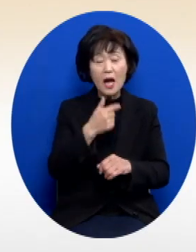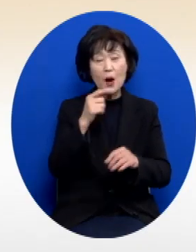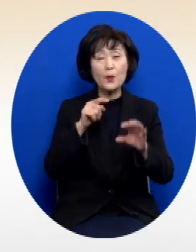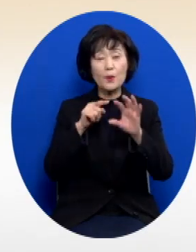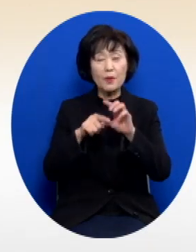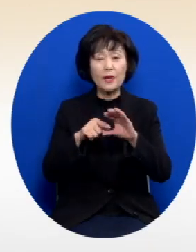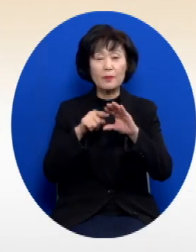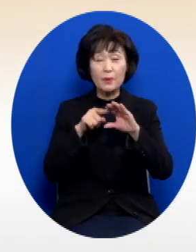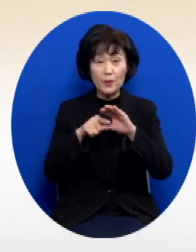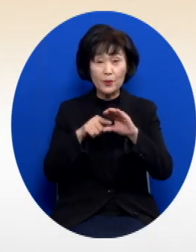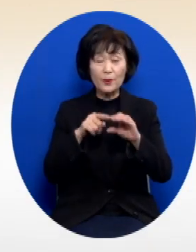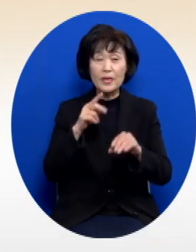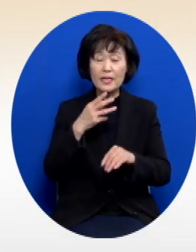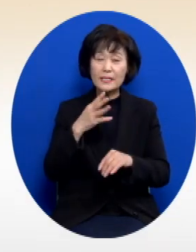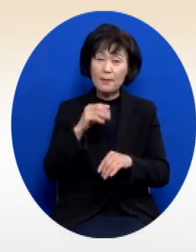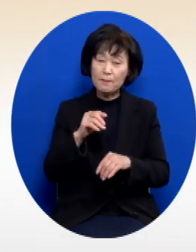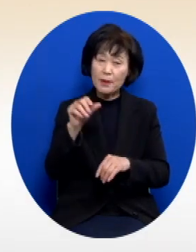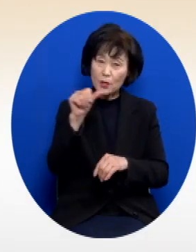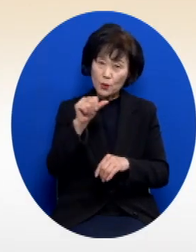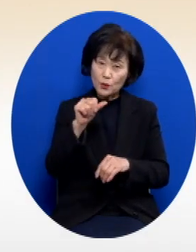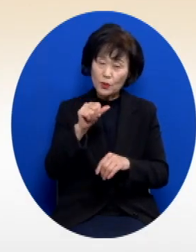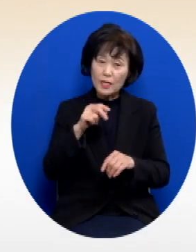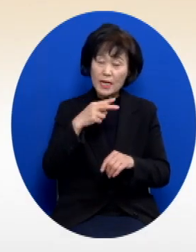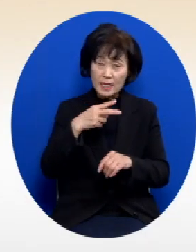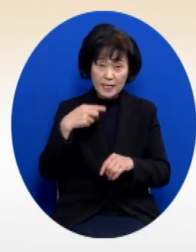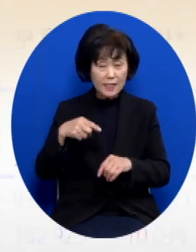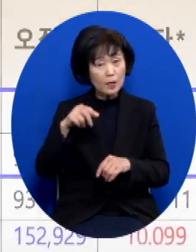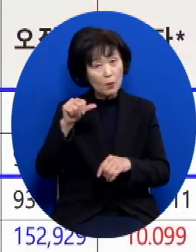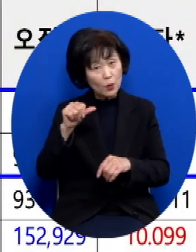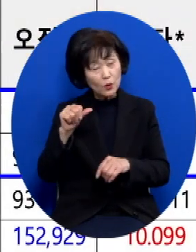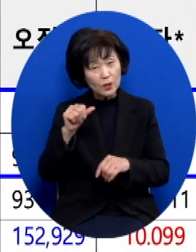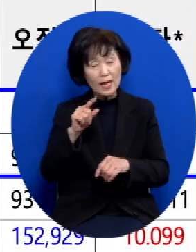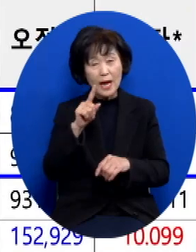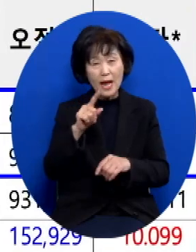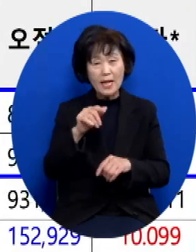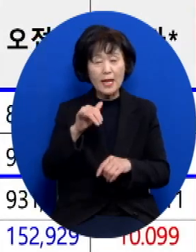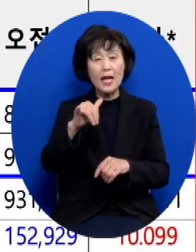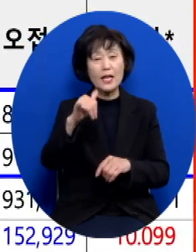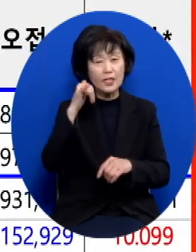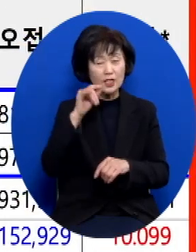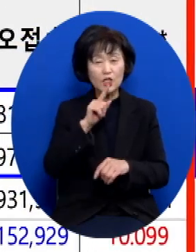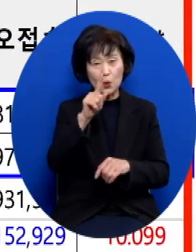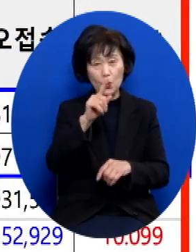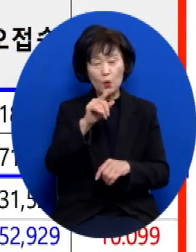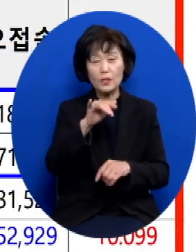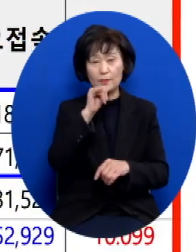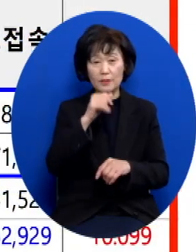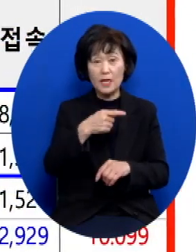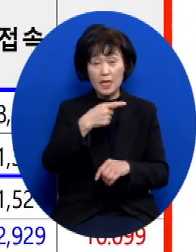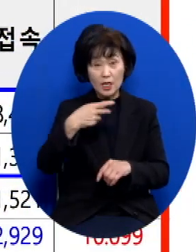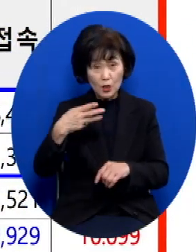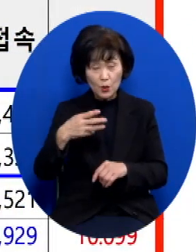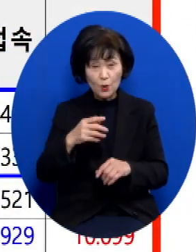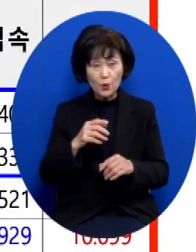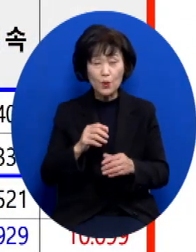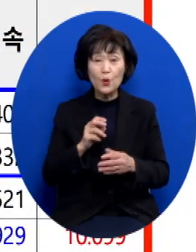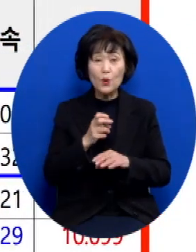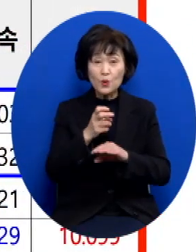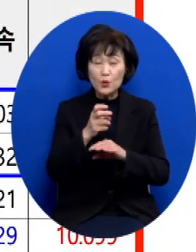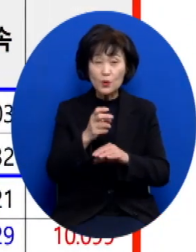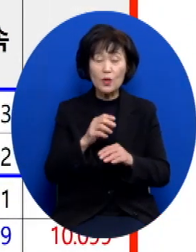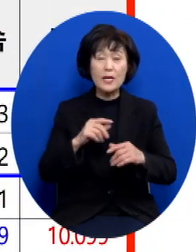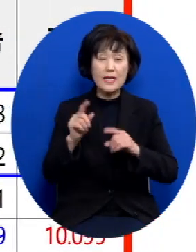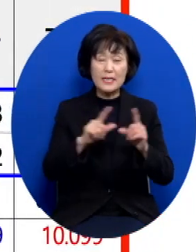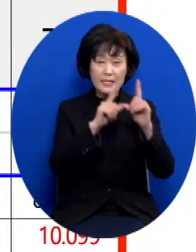3만 5천 건으로 2.6초당 한 번 접수된 것으로 집계됐습니다. 구급 출동이 가장 많았으며 생활